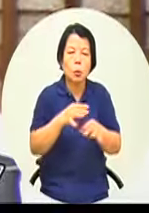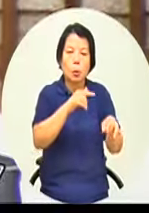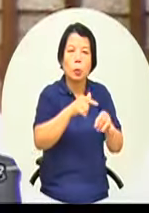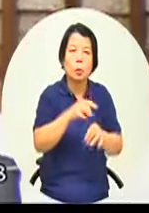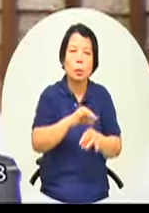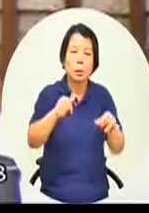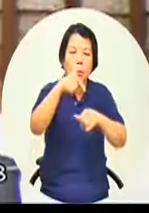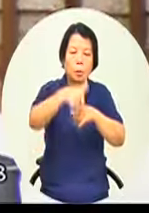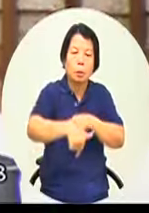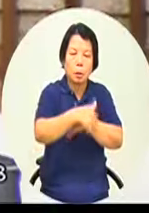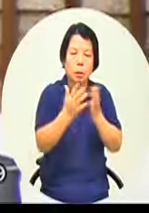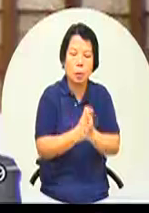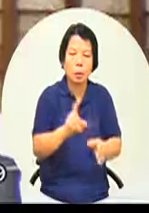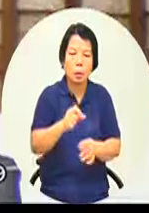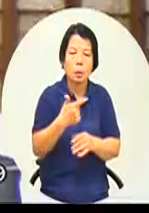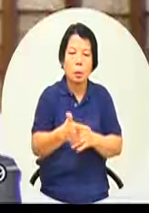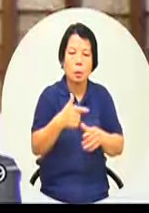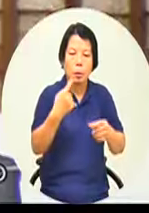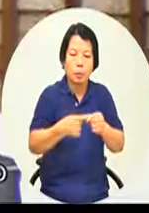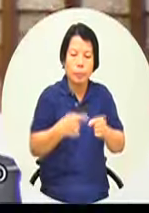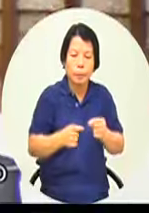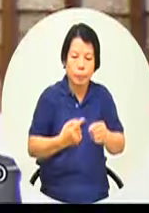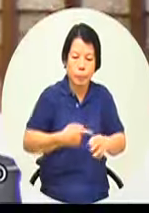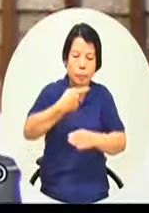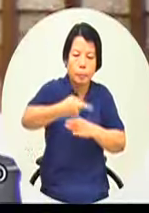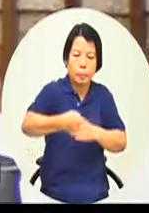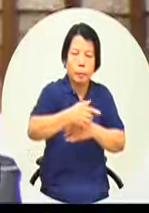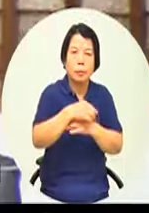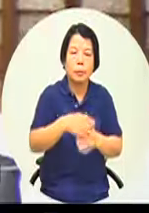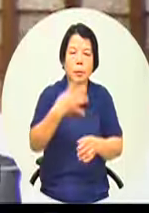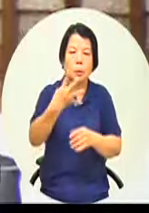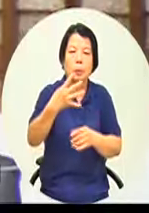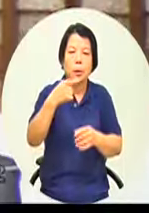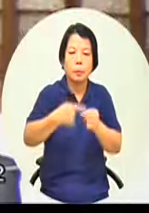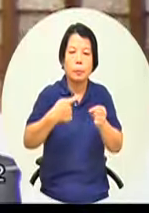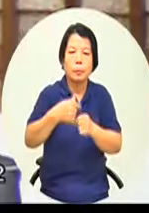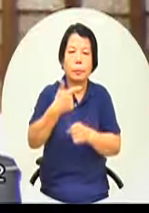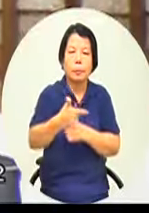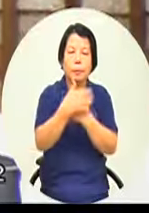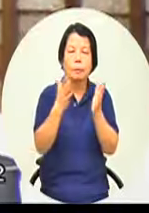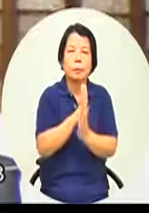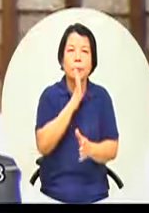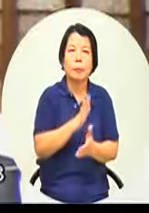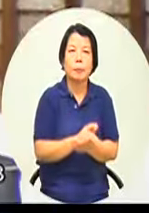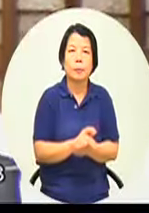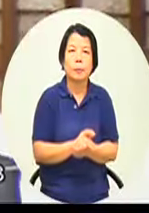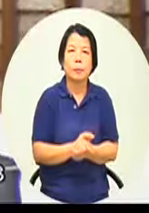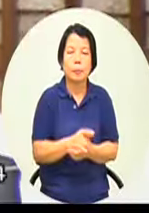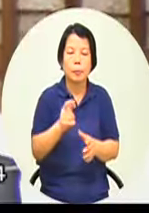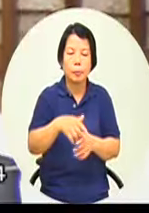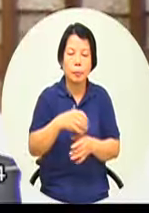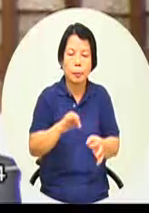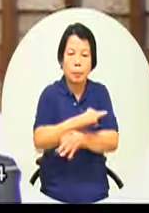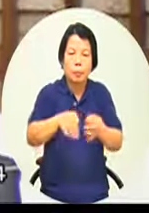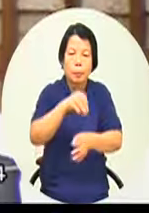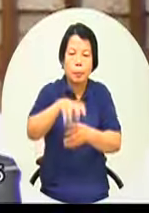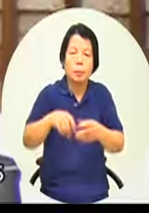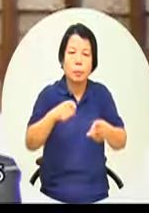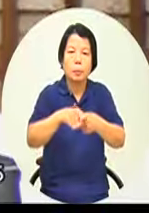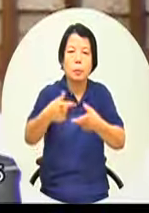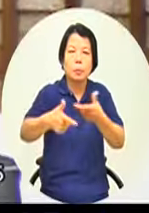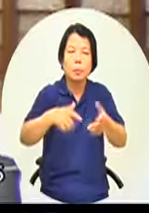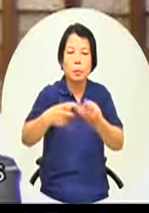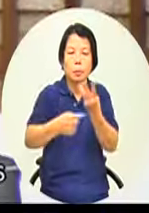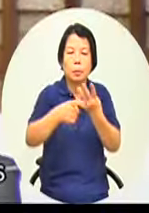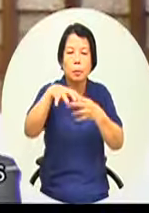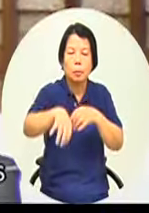盾的哈16米哈，再上来4米6的地方，由我们经济部工业局联合污水